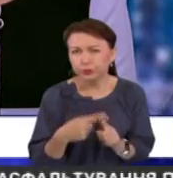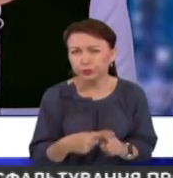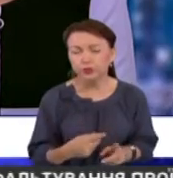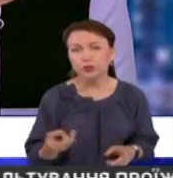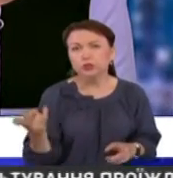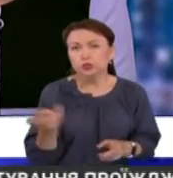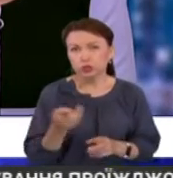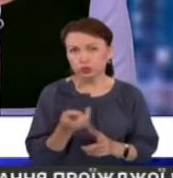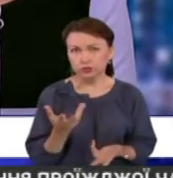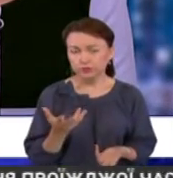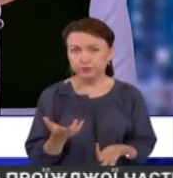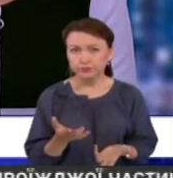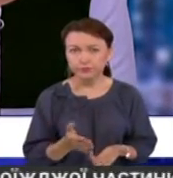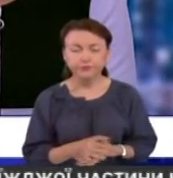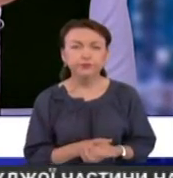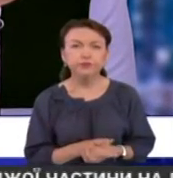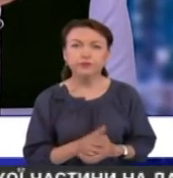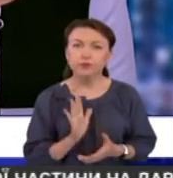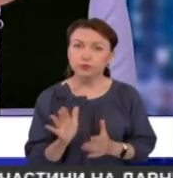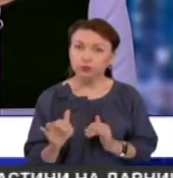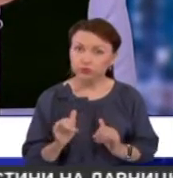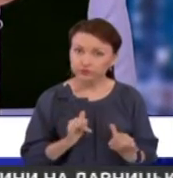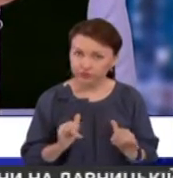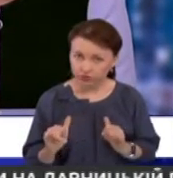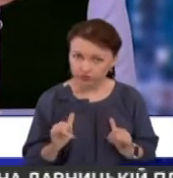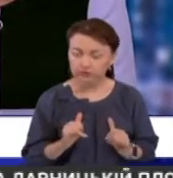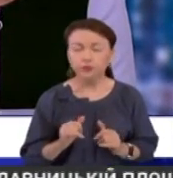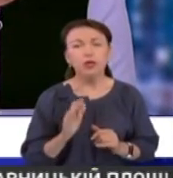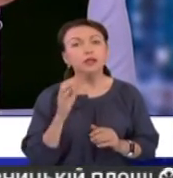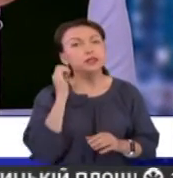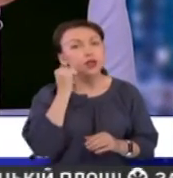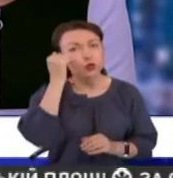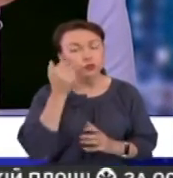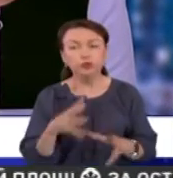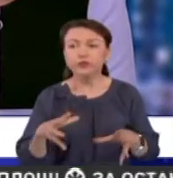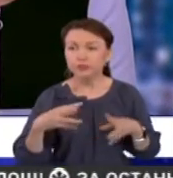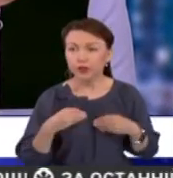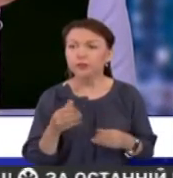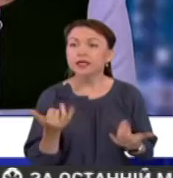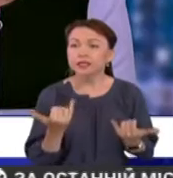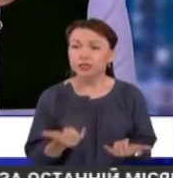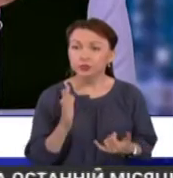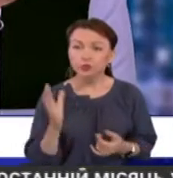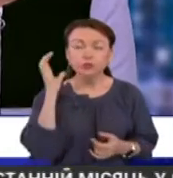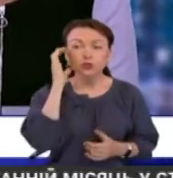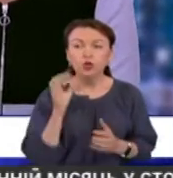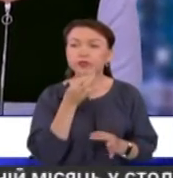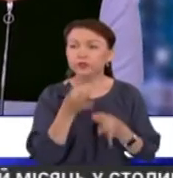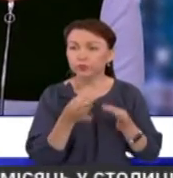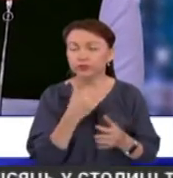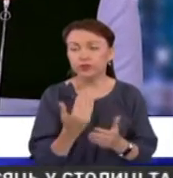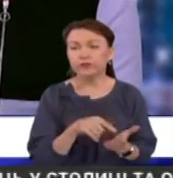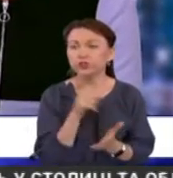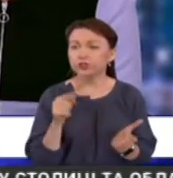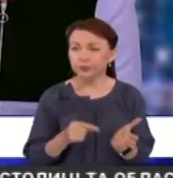зрозуміли ваше запитання, будьмо ввічливими. Дякуємо вам, що ви разом з нами. І зараз будемо слухати відповіді на ваші запитання. Пані